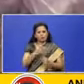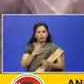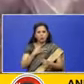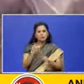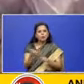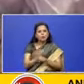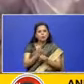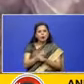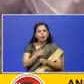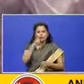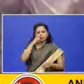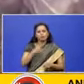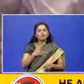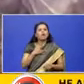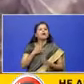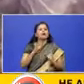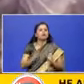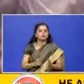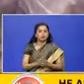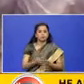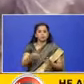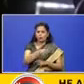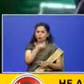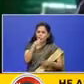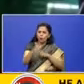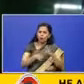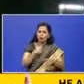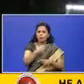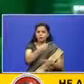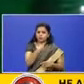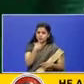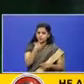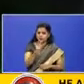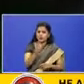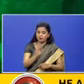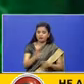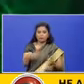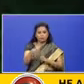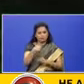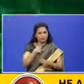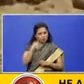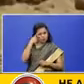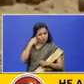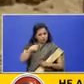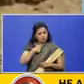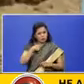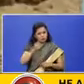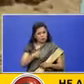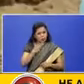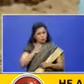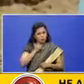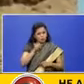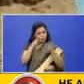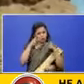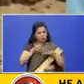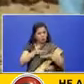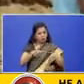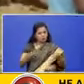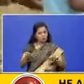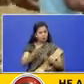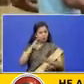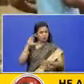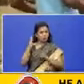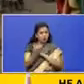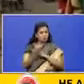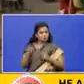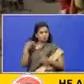का एहसास भी है। उन्होंने हमेशा इस बात पर जोर दिया था कि हमें हमारी आदिवासी संस्कृति को